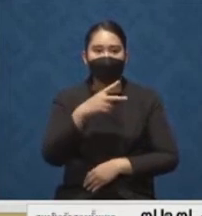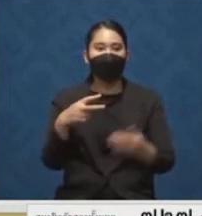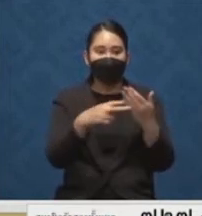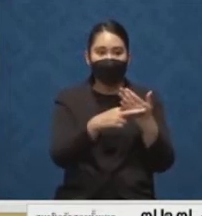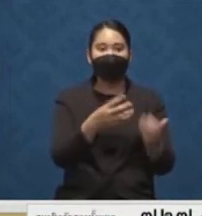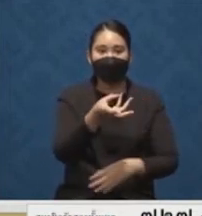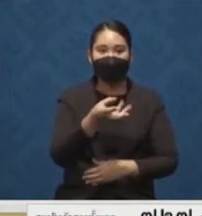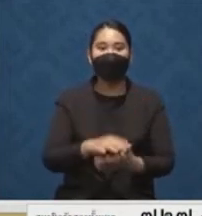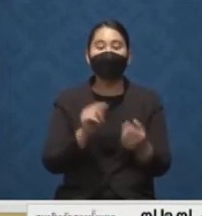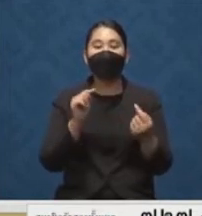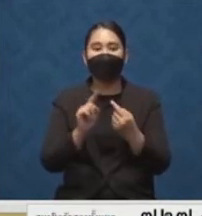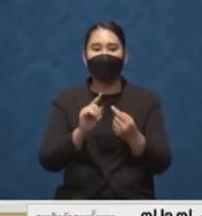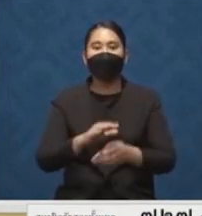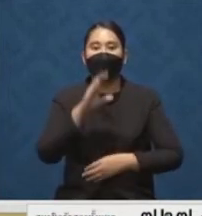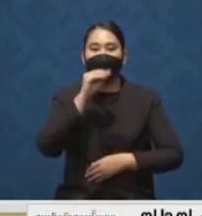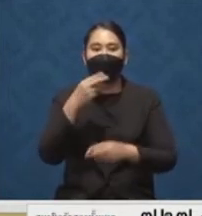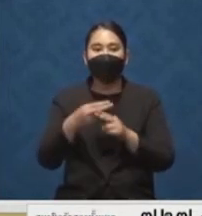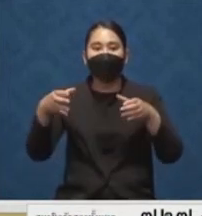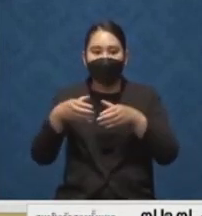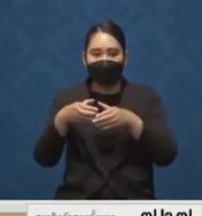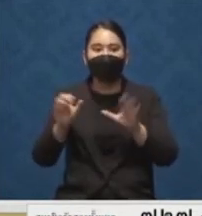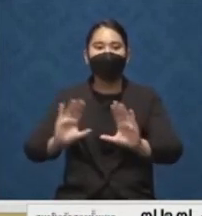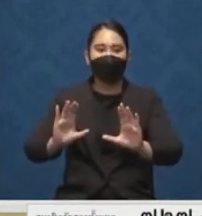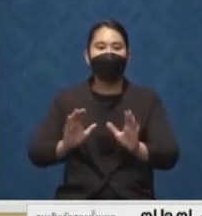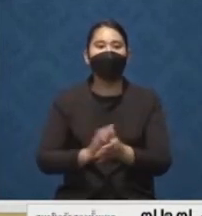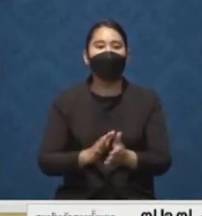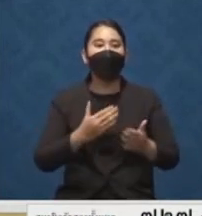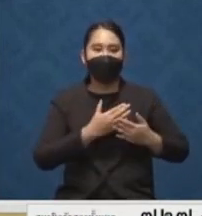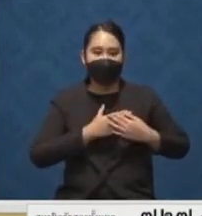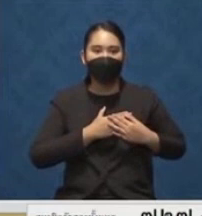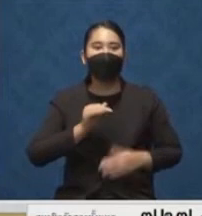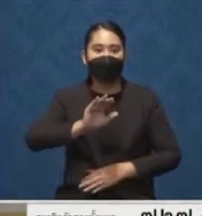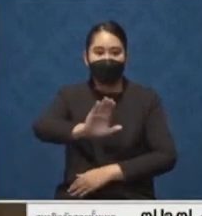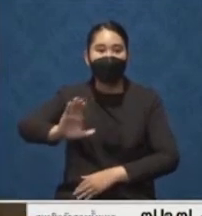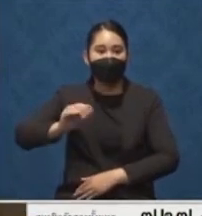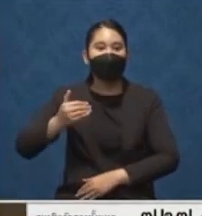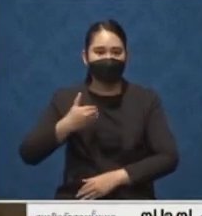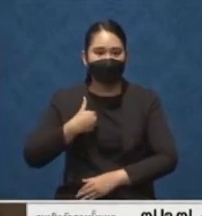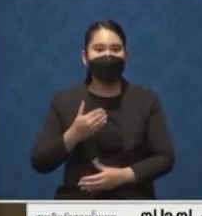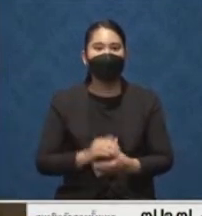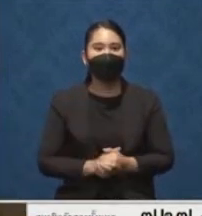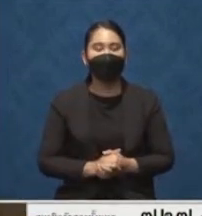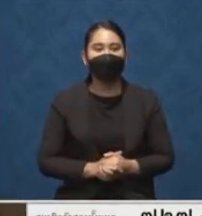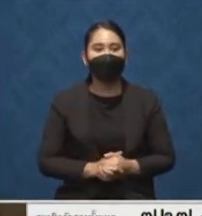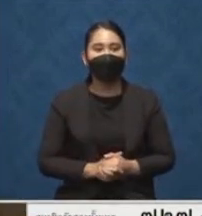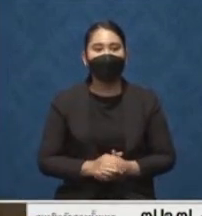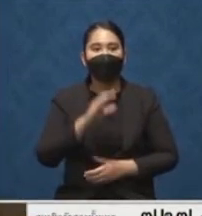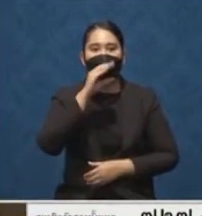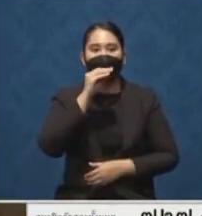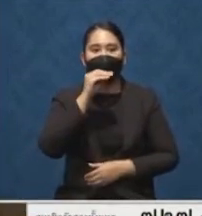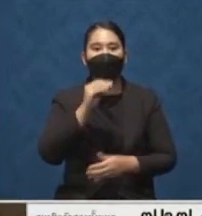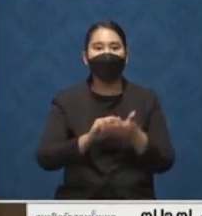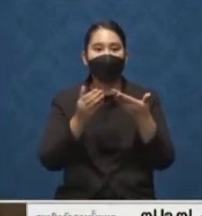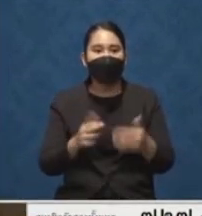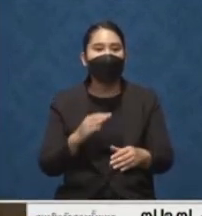ก็คือเรื่องว่าอย่าเอ่ยชื่อพรรคเขาคนก็รักพรรครักหน่วยรักโรงเรียนของตนนะครับพูดไปอย่